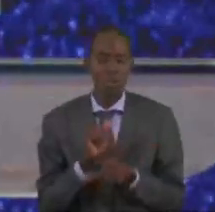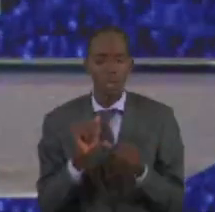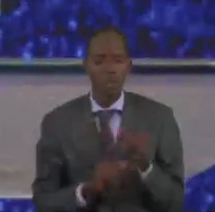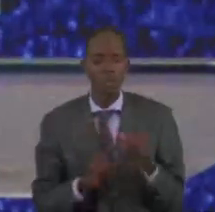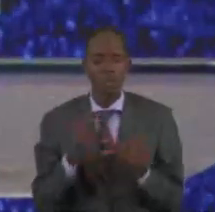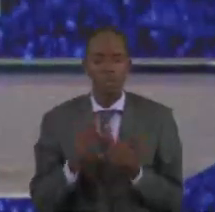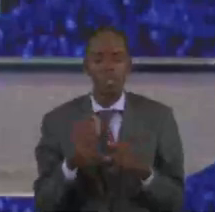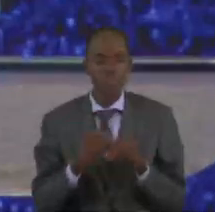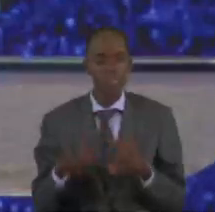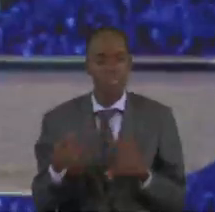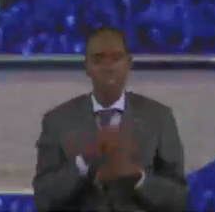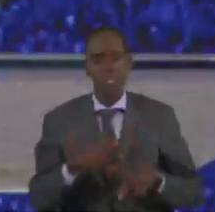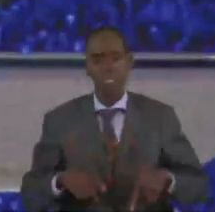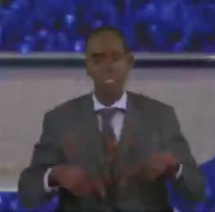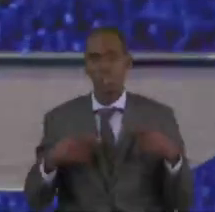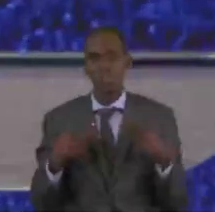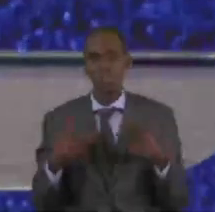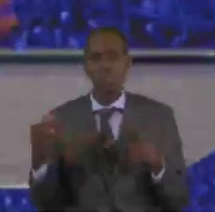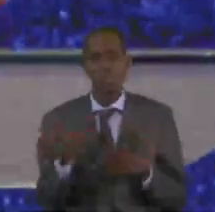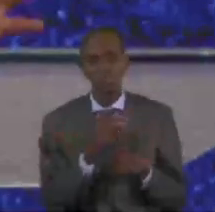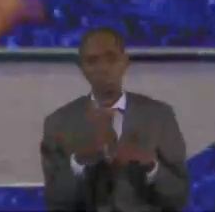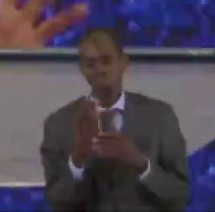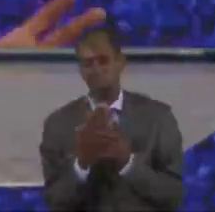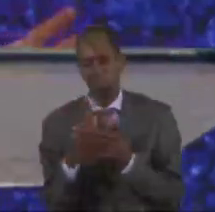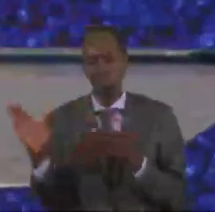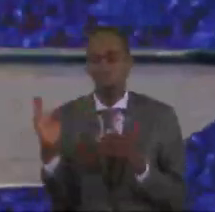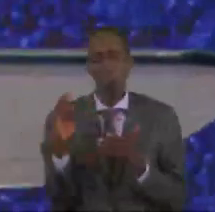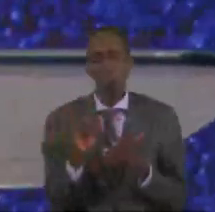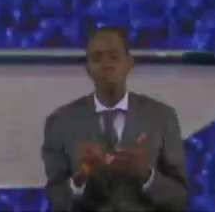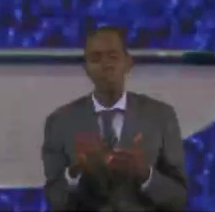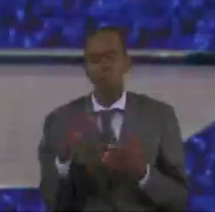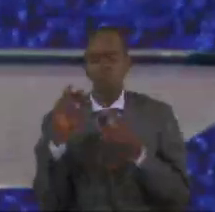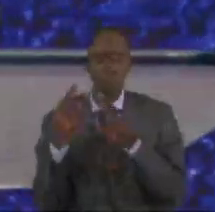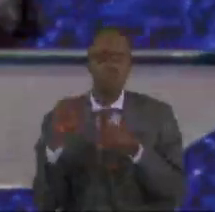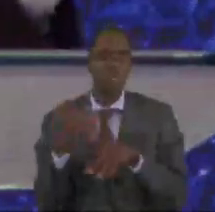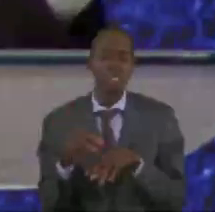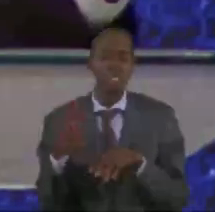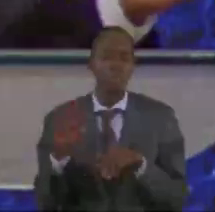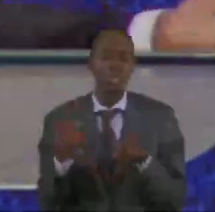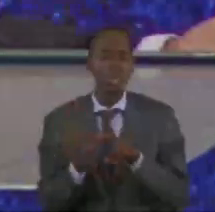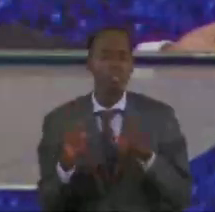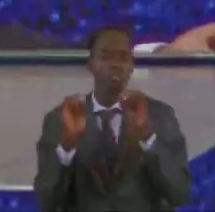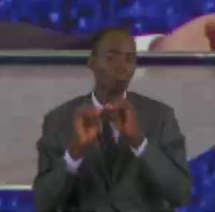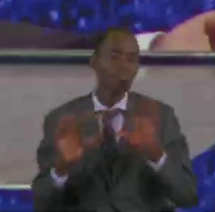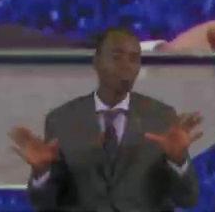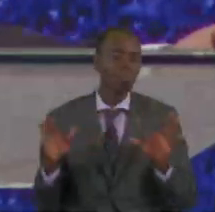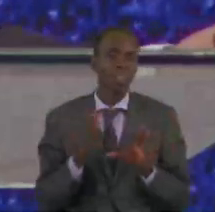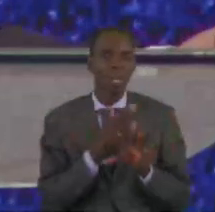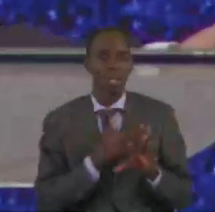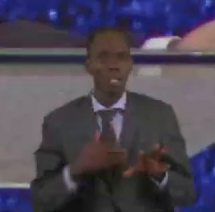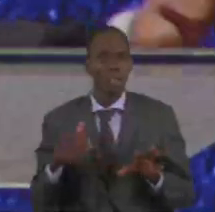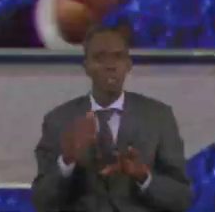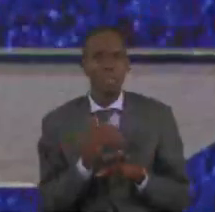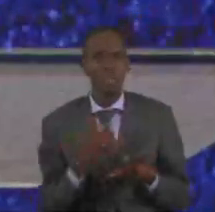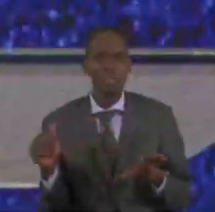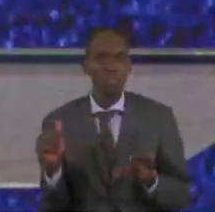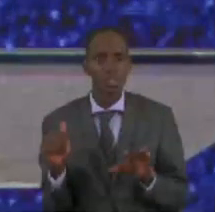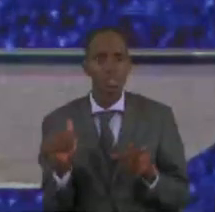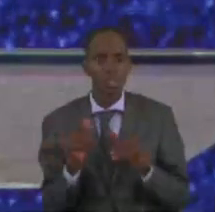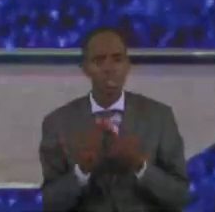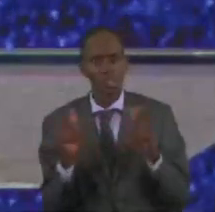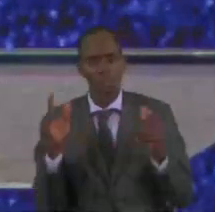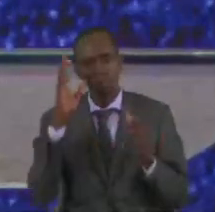tout ce qui se trouve dans leur vie, ils ne pensent pas à lui. Ils l'ont réduit en un rien. Et maintenant, ils élèvent